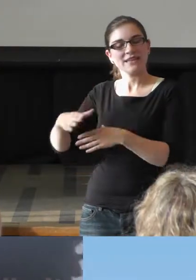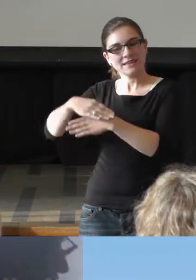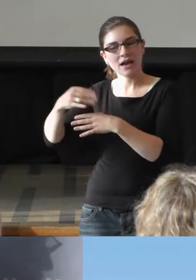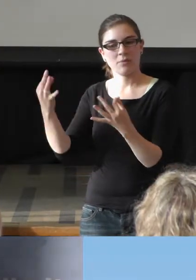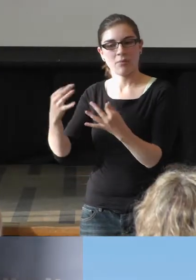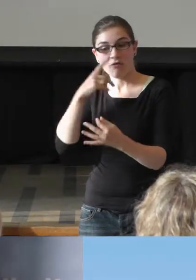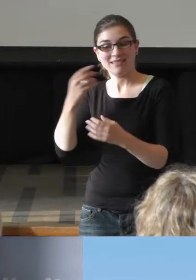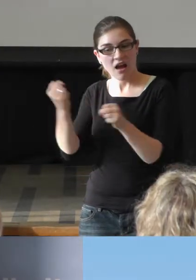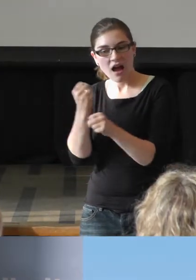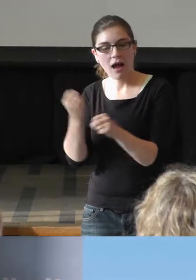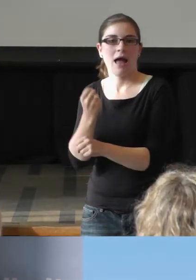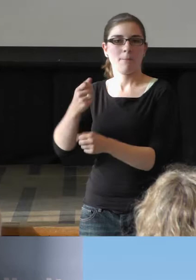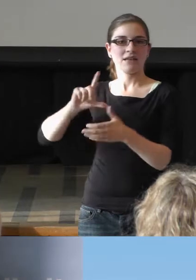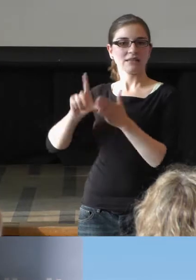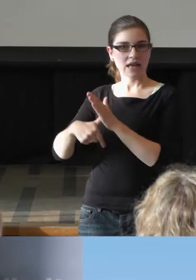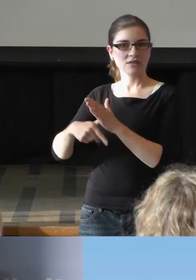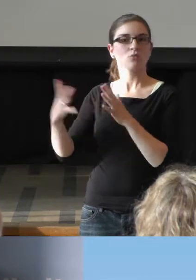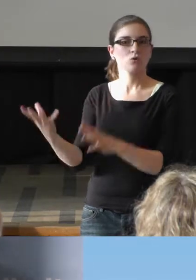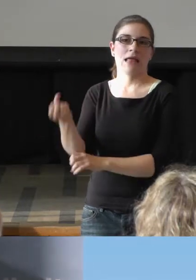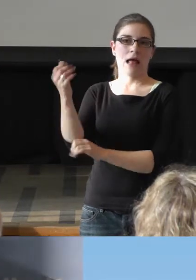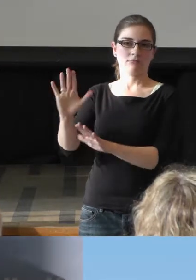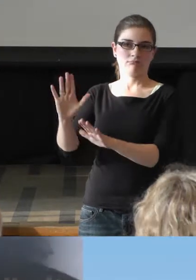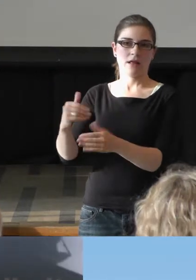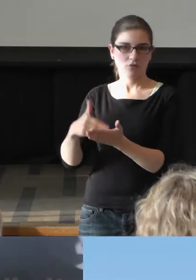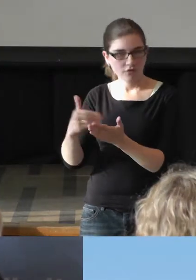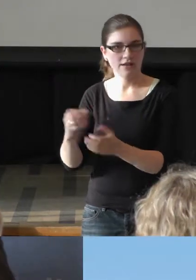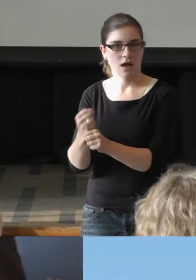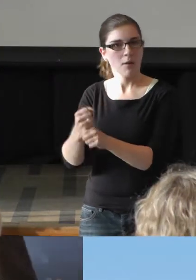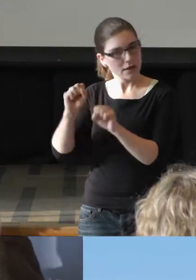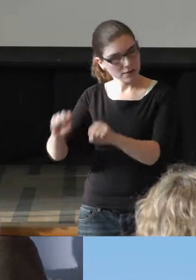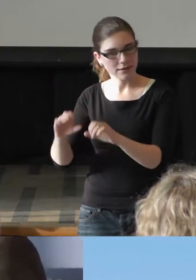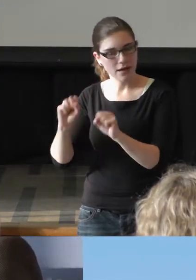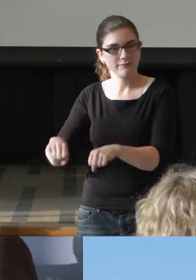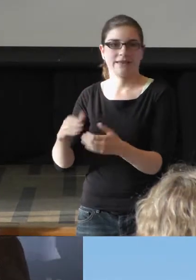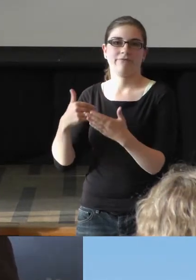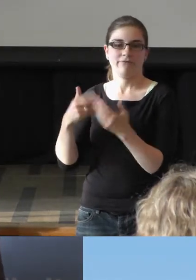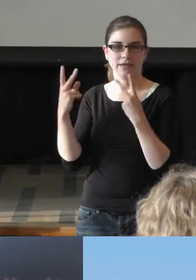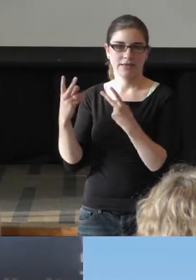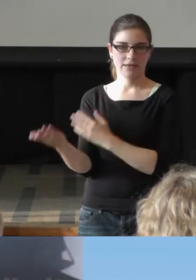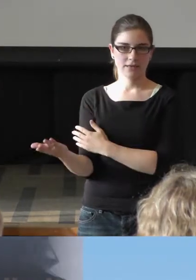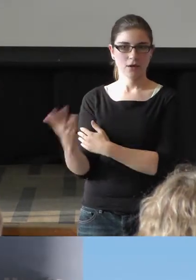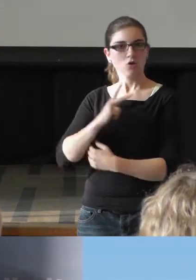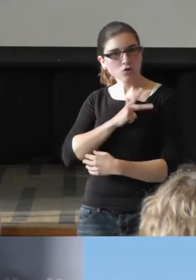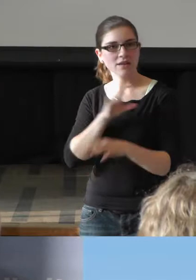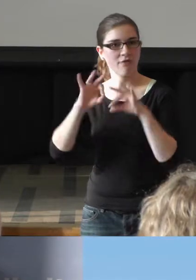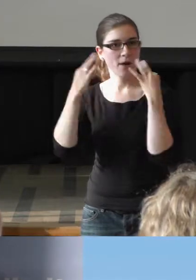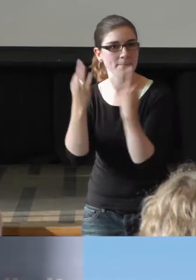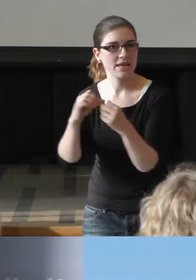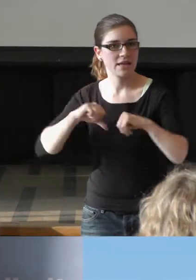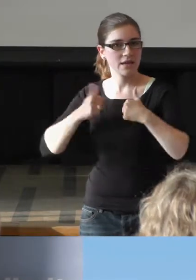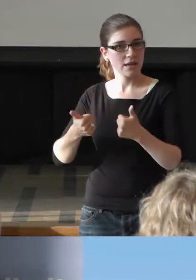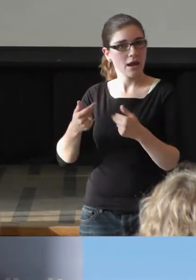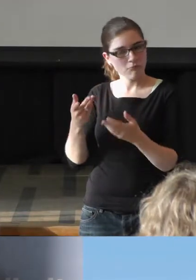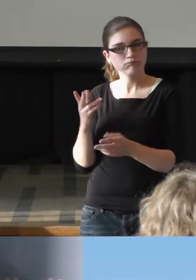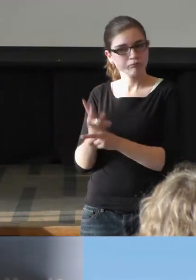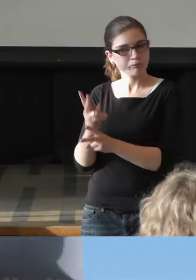bei chronischer Schlafturung sicherlich sich massiv negativ auswirkt, das sozialen Familienleben aufrecht zu halten oder den